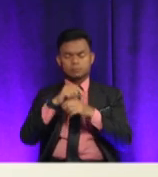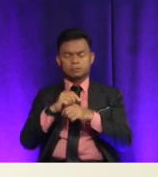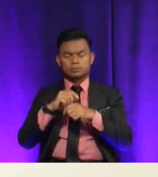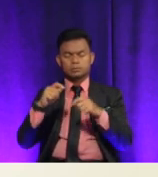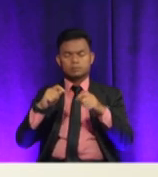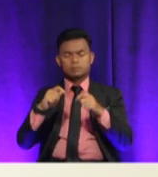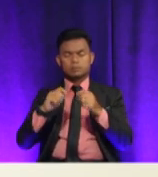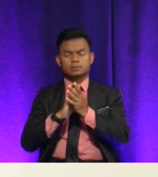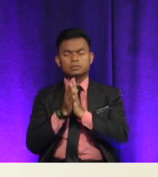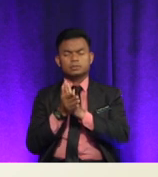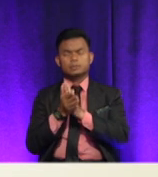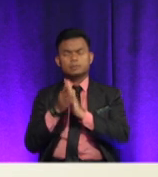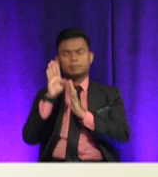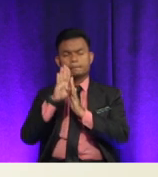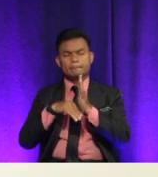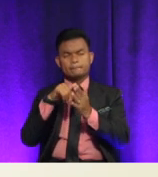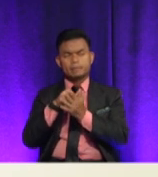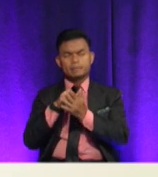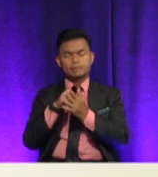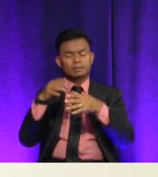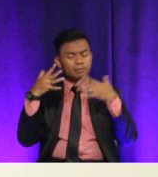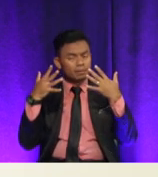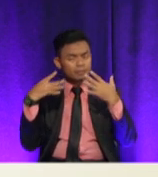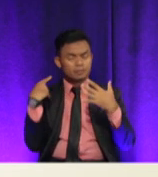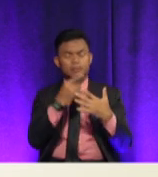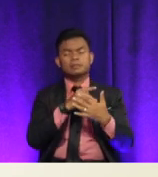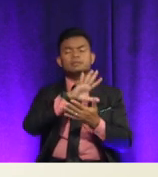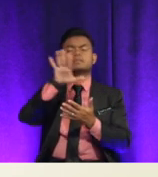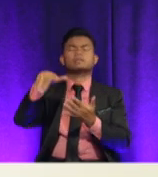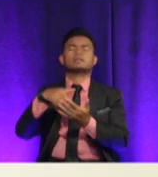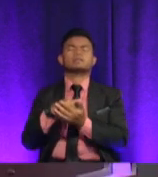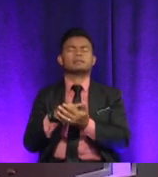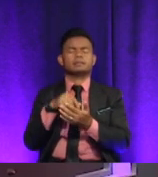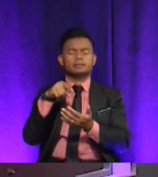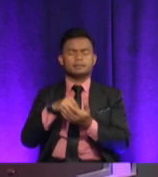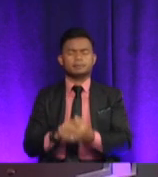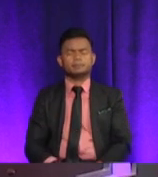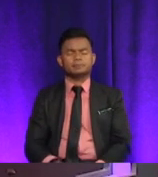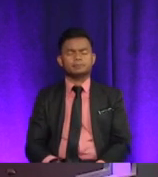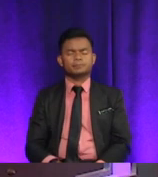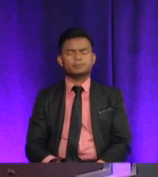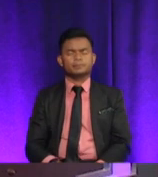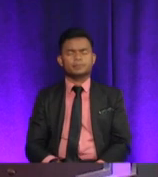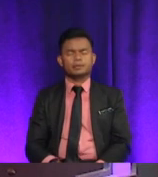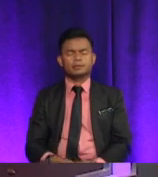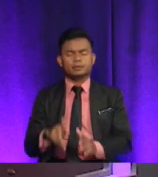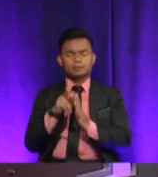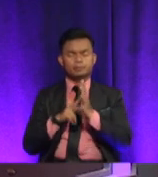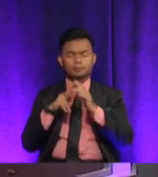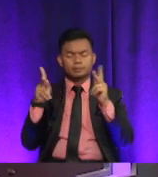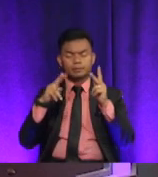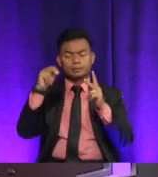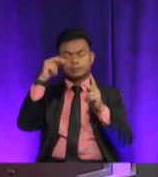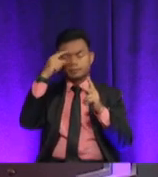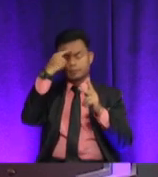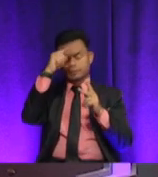sekalian ini maksudnya persoalan keprihatinan Baginda Raja terhadap alam semula semula jadi itu untuk